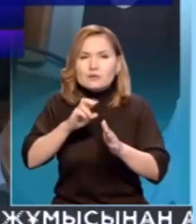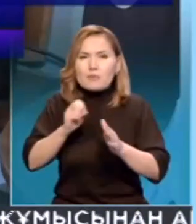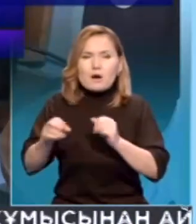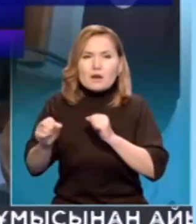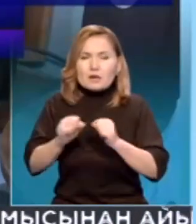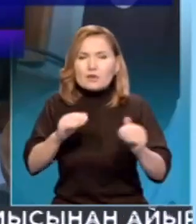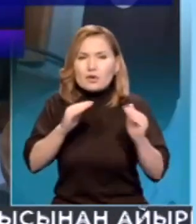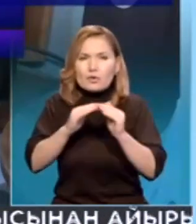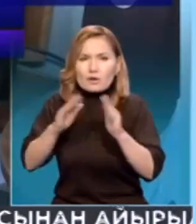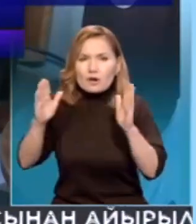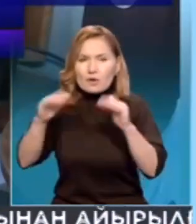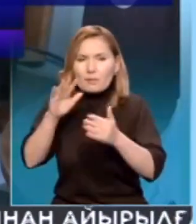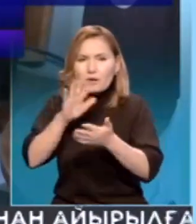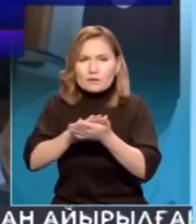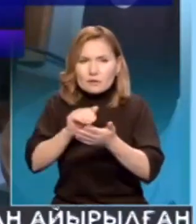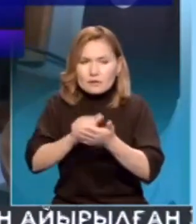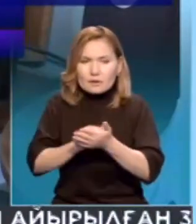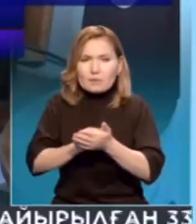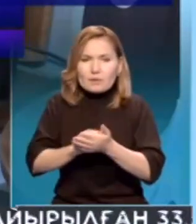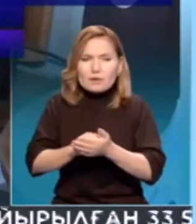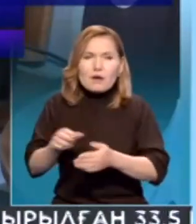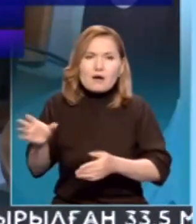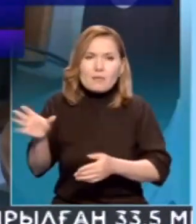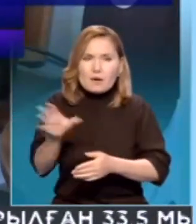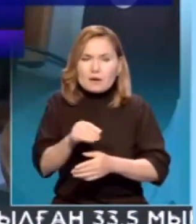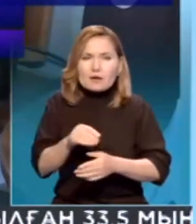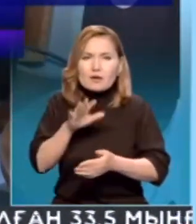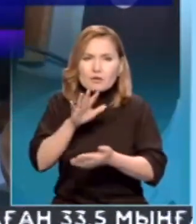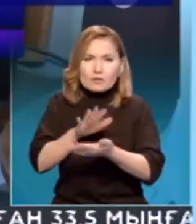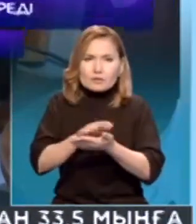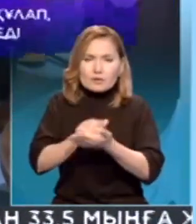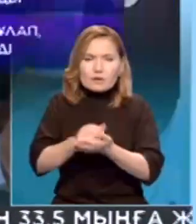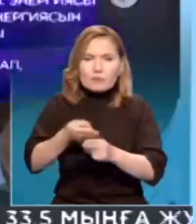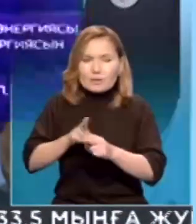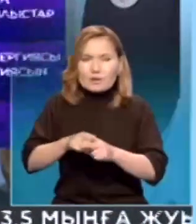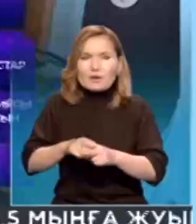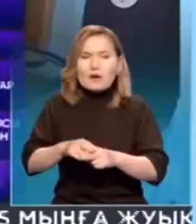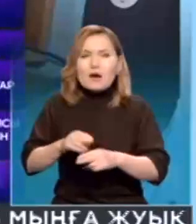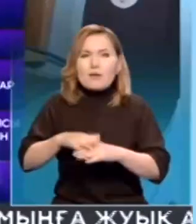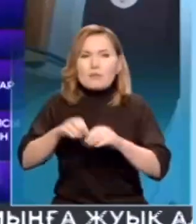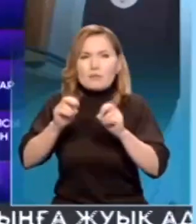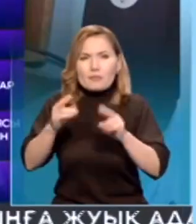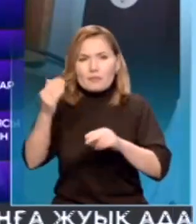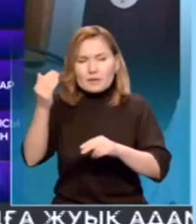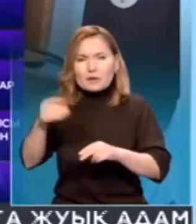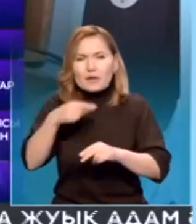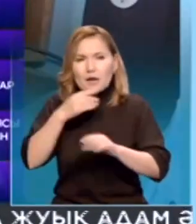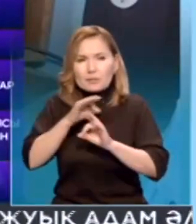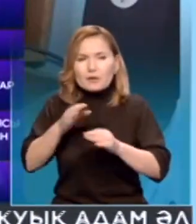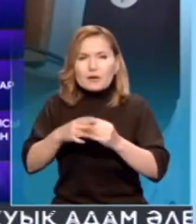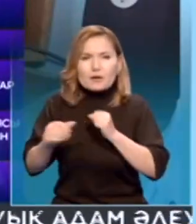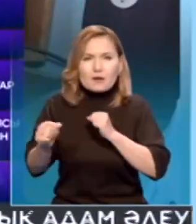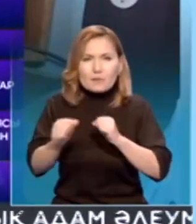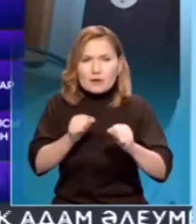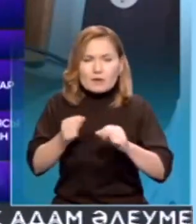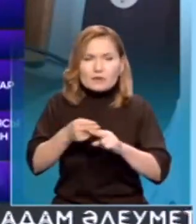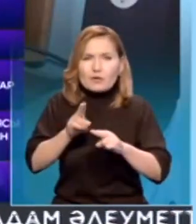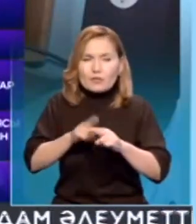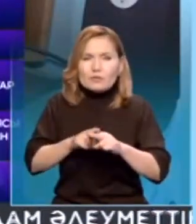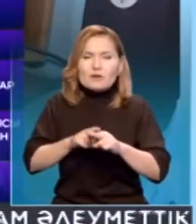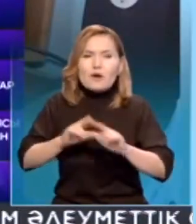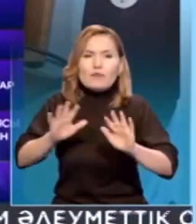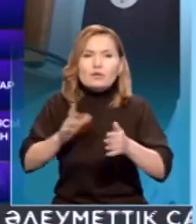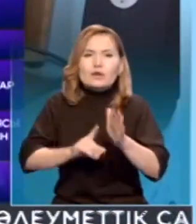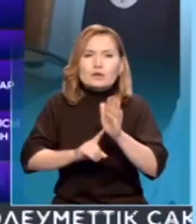көптеген ғимарат құлап, заттар ауада ұшып жүреді. Десе де мамандар айтып келмейтін апат кезінде байбаламға